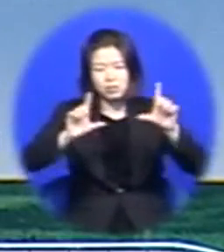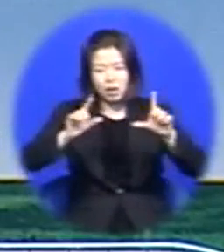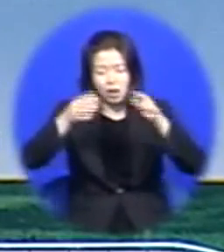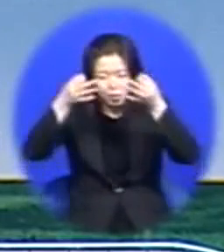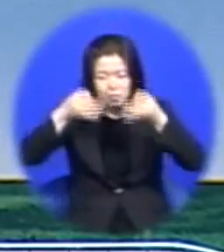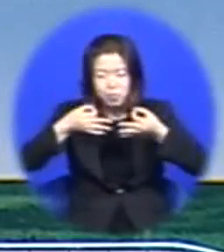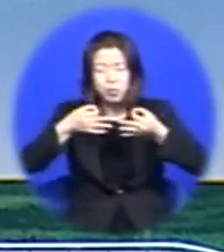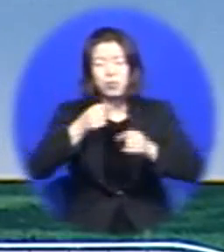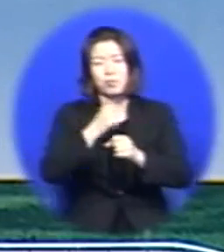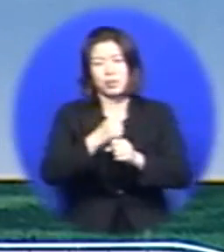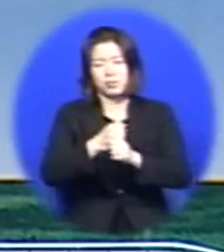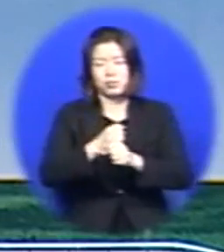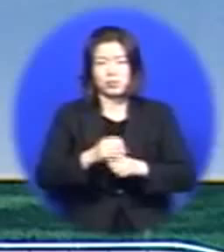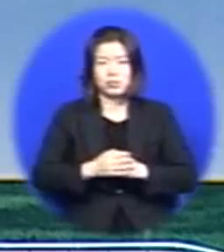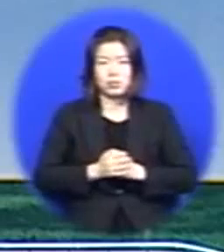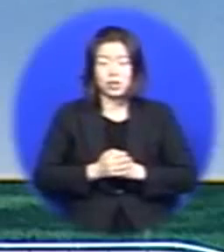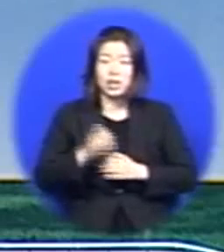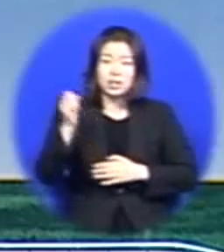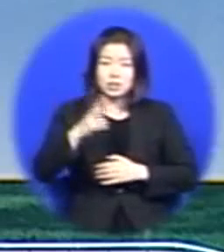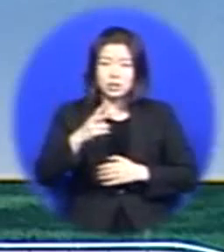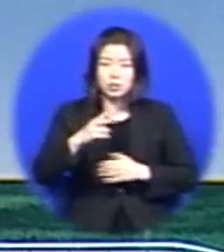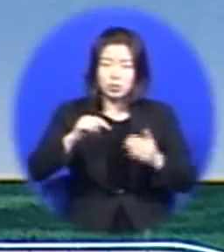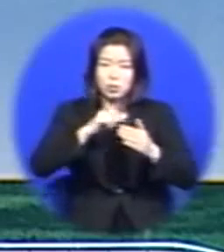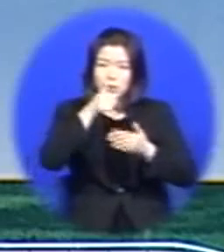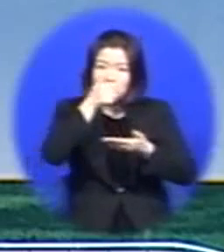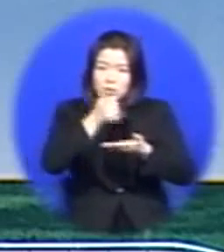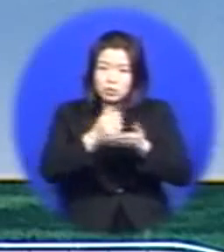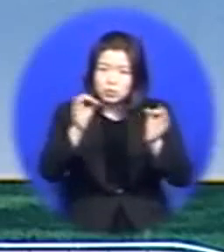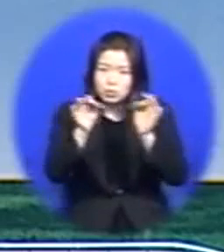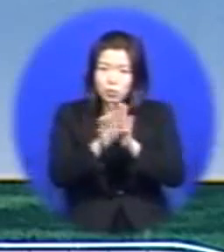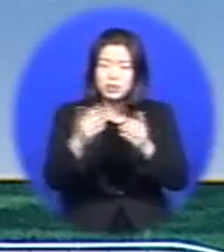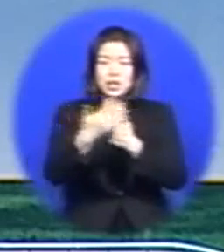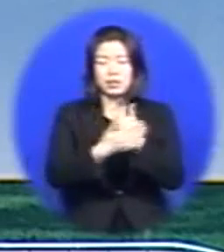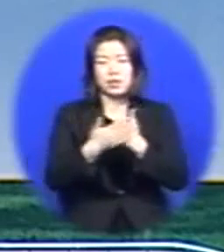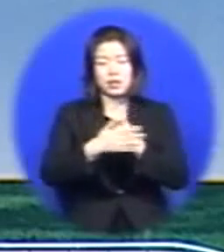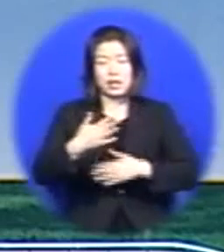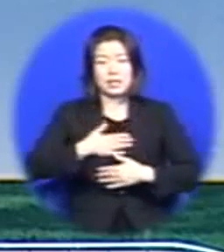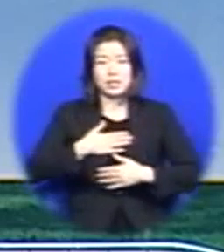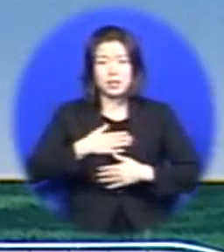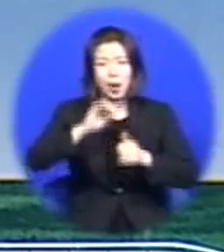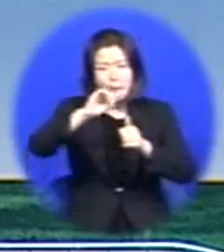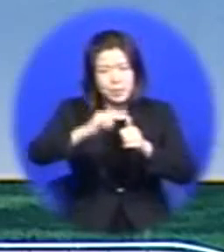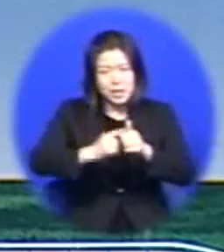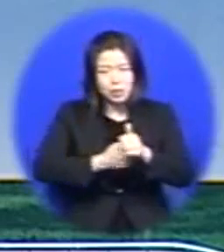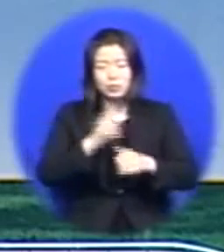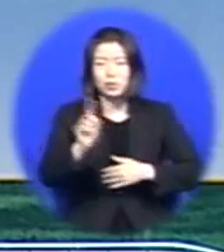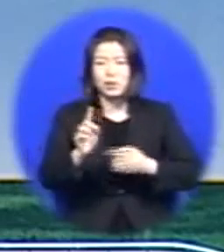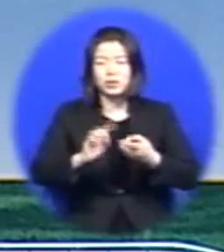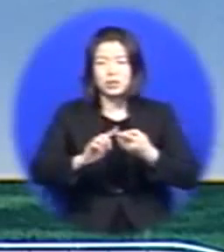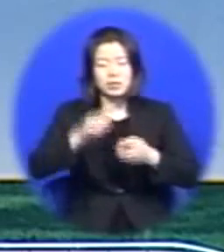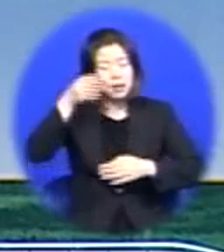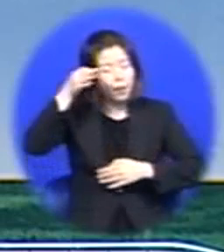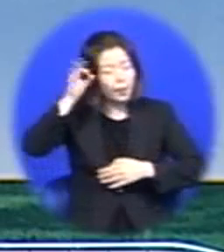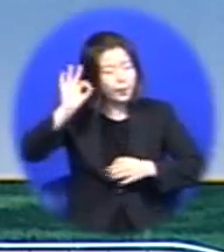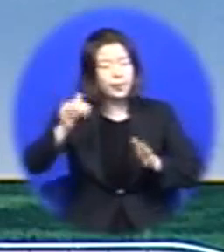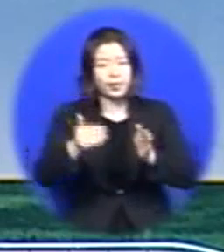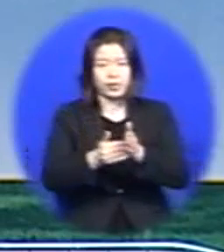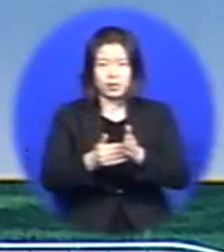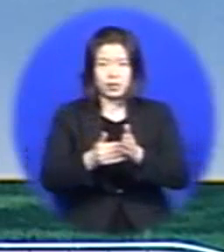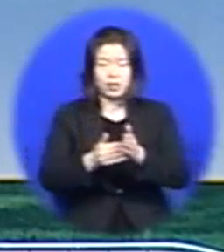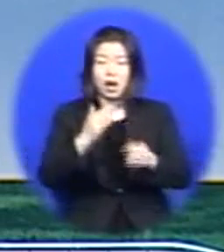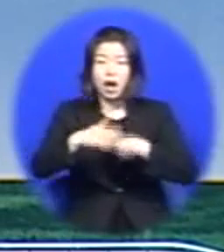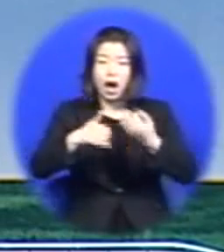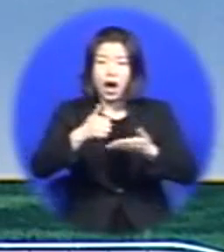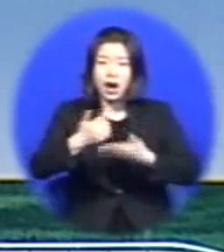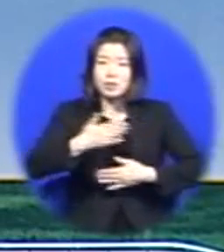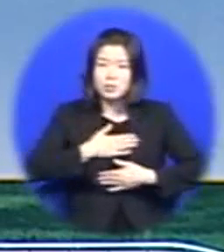하셨다고. 그리고 속죄의 은혜가 저에게 비로소 무엇인지를 깨닫게 하셨어요.